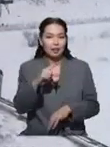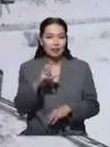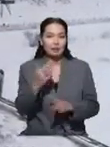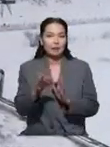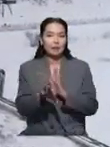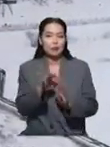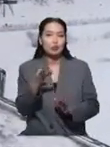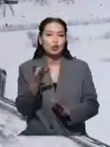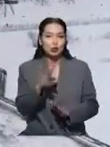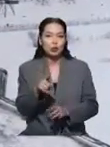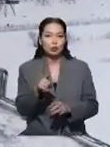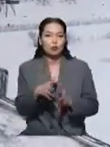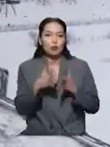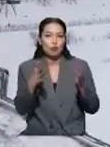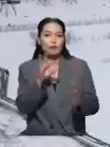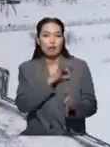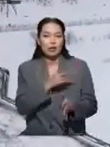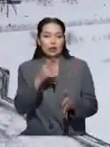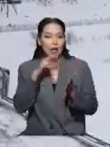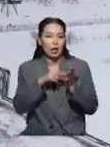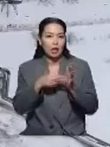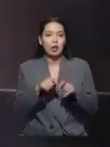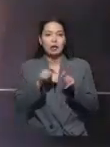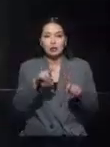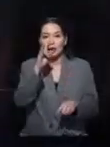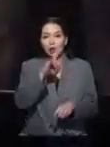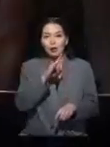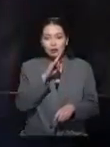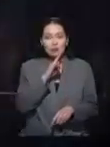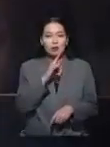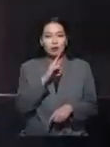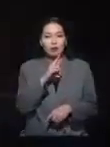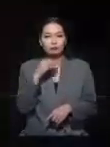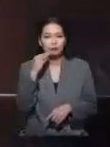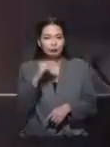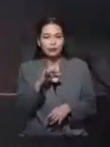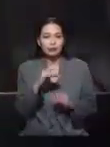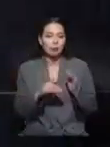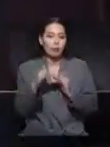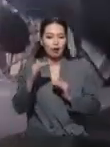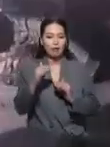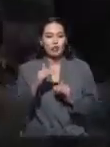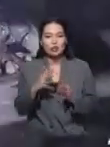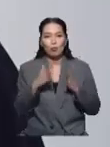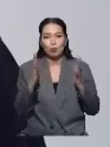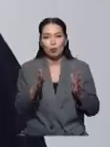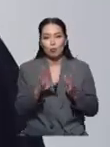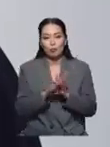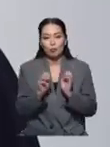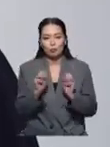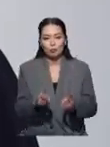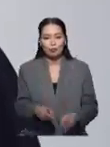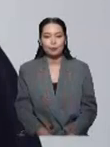4, которые наиболее пригодны для реализации в Казахстане с проверенными конструкциями и повышенной безопасностью. В